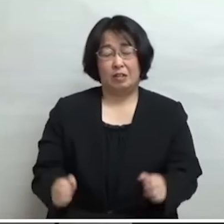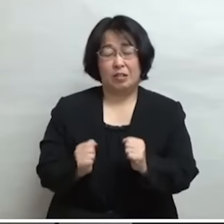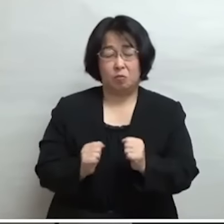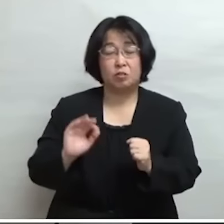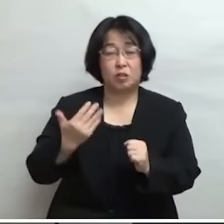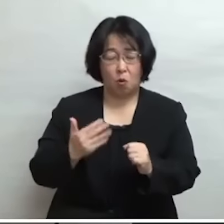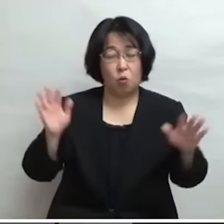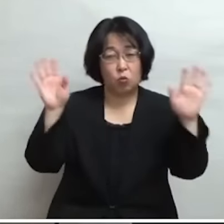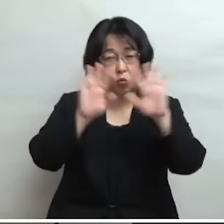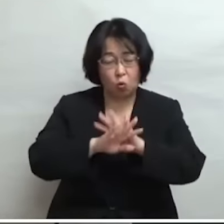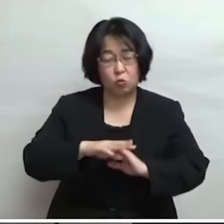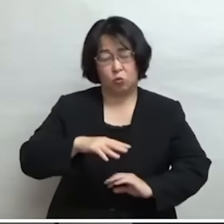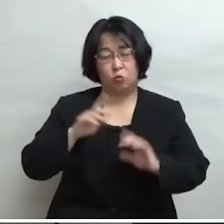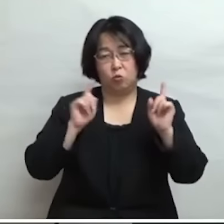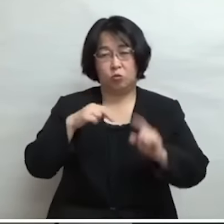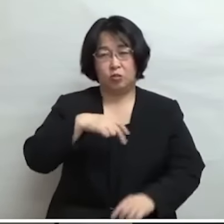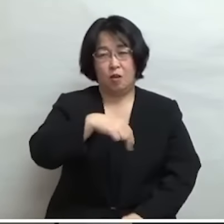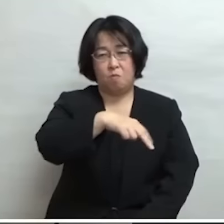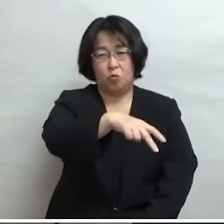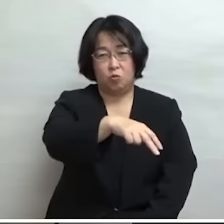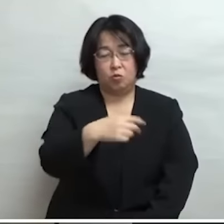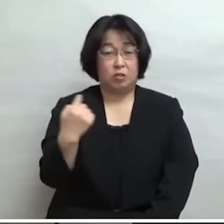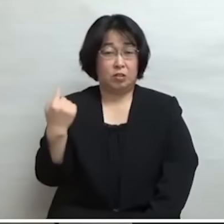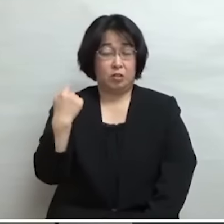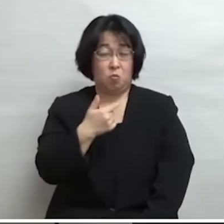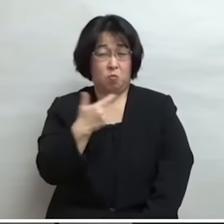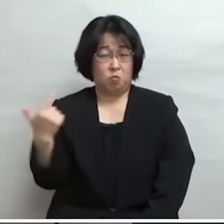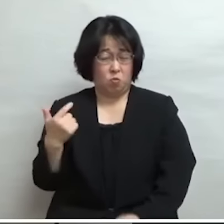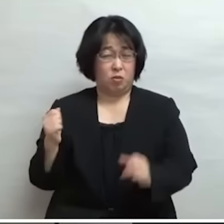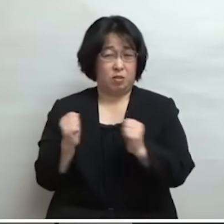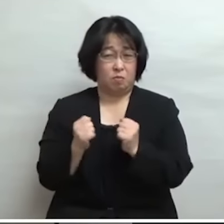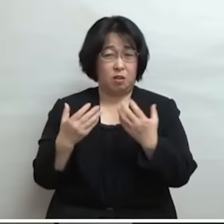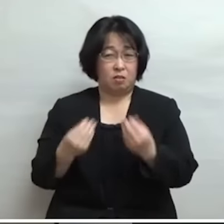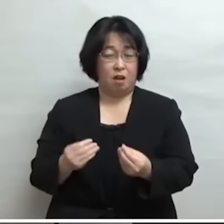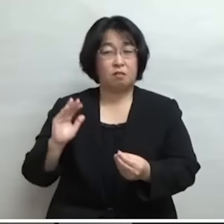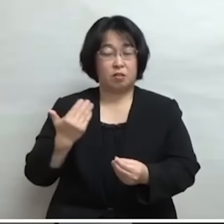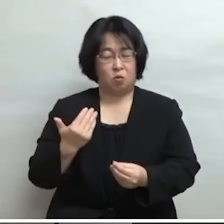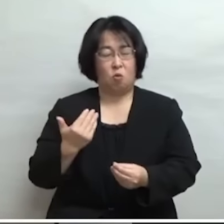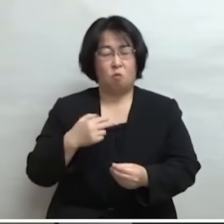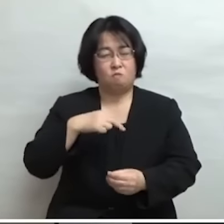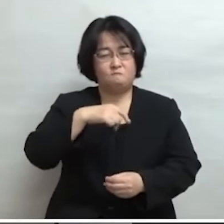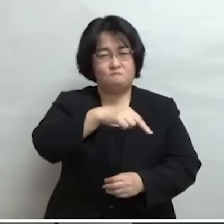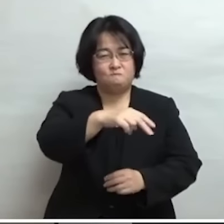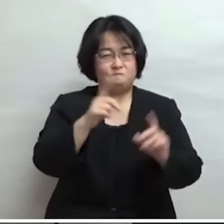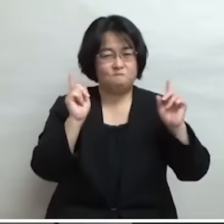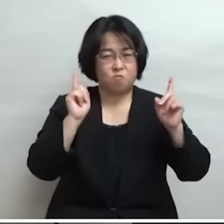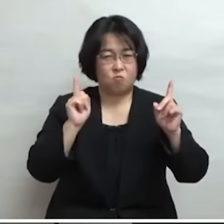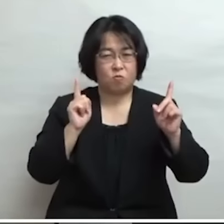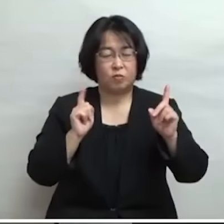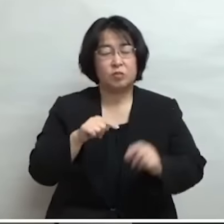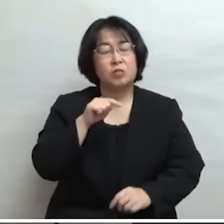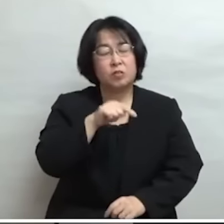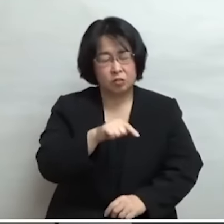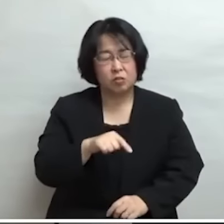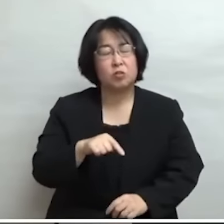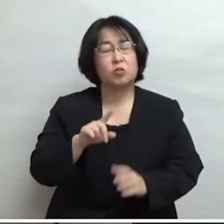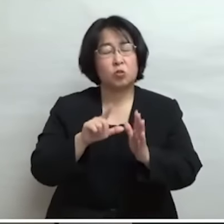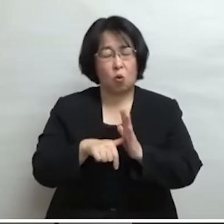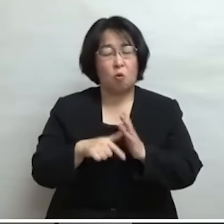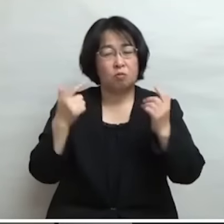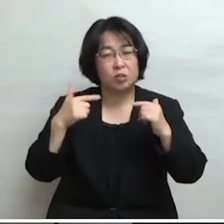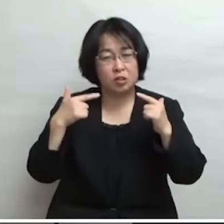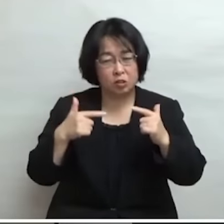ども、本当に風が冷たいなと、昨日もとっても寒かったんですが、そのためにですね、やっぱり被災地の、皆さんのことを思い出します